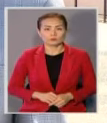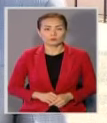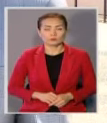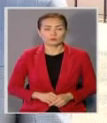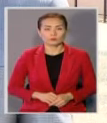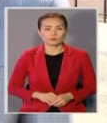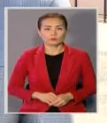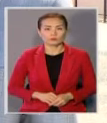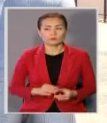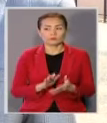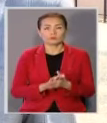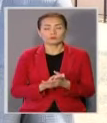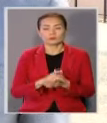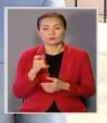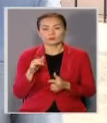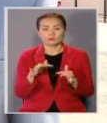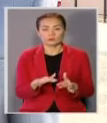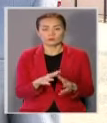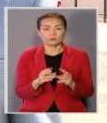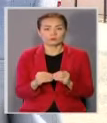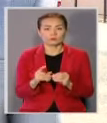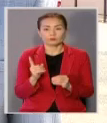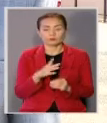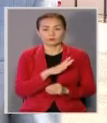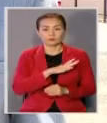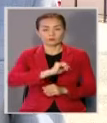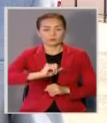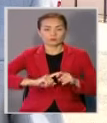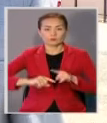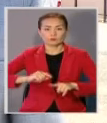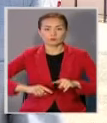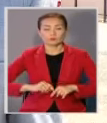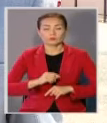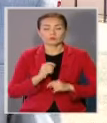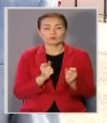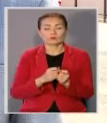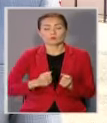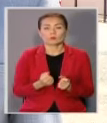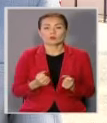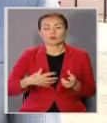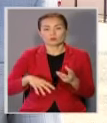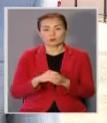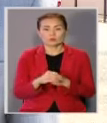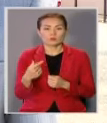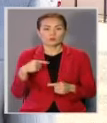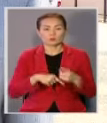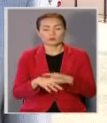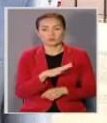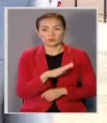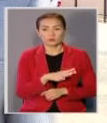кезінде таныс біліс болған адамдардың, тіпті кейде ағайын жақын жекжат адамдардың